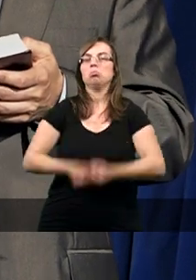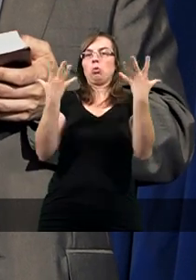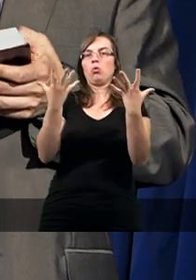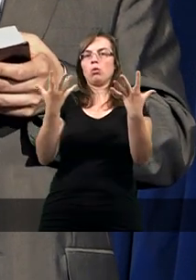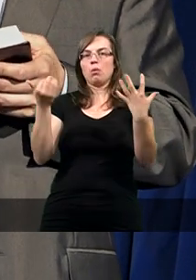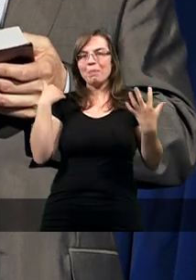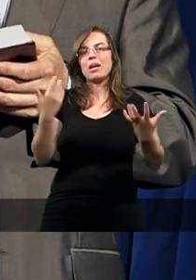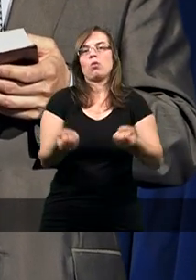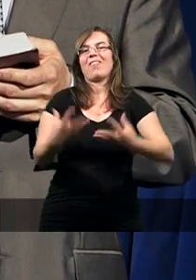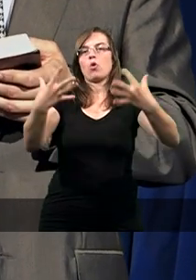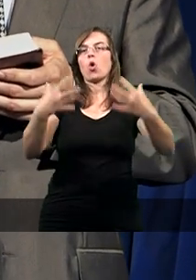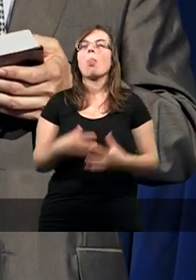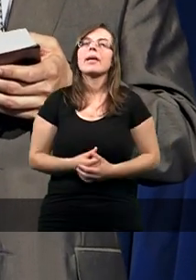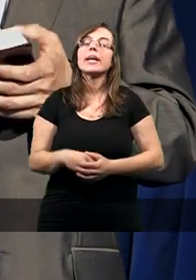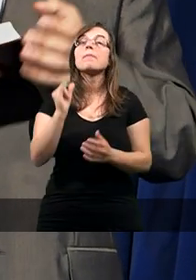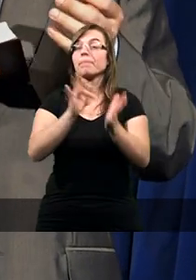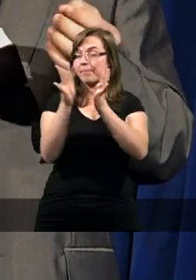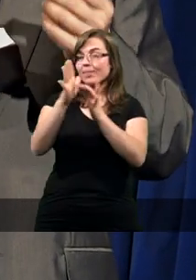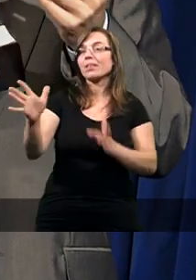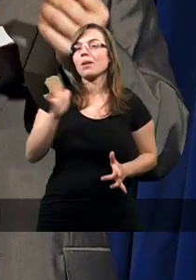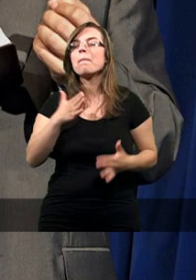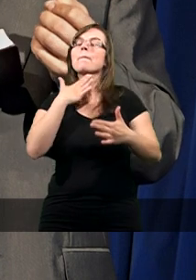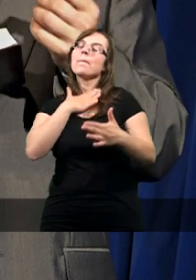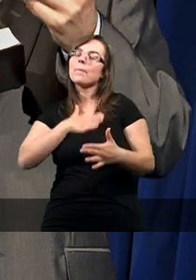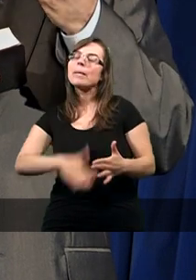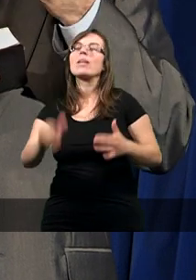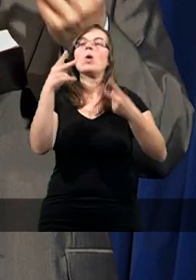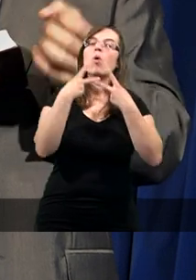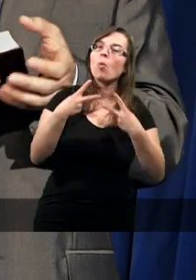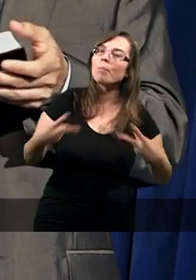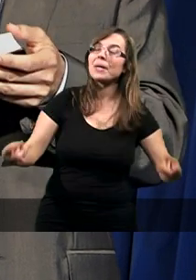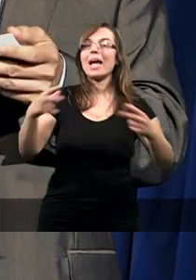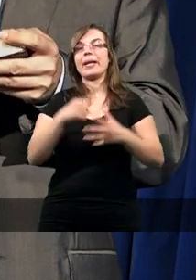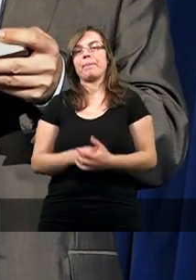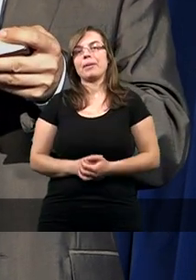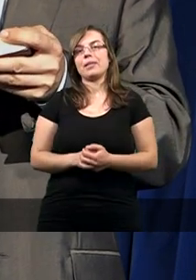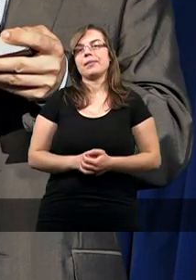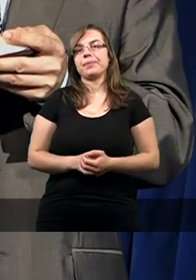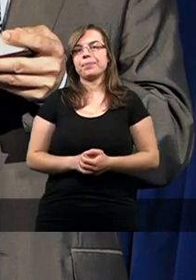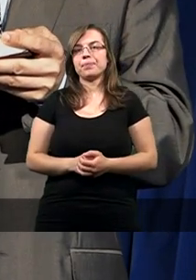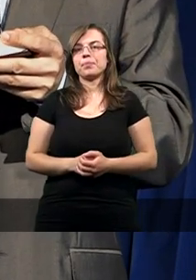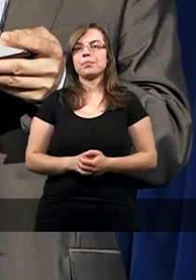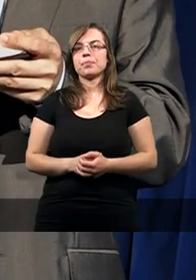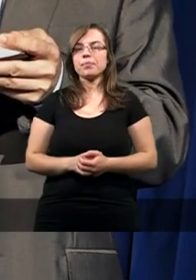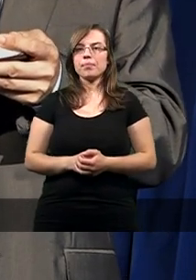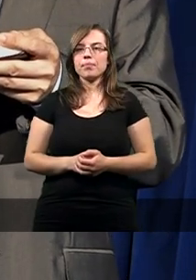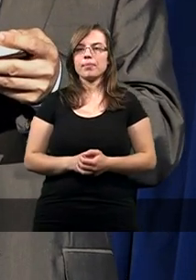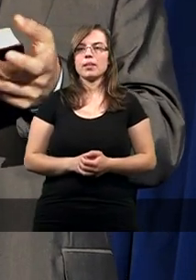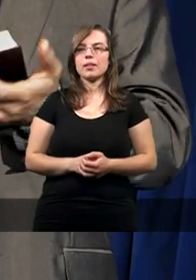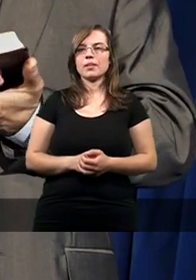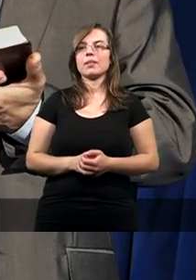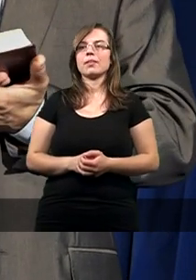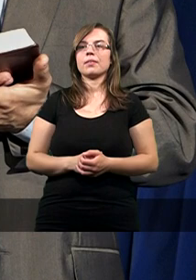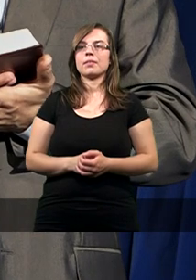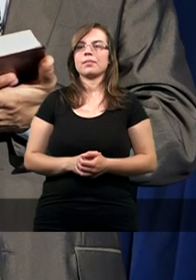no, Jesus was loving and kind. Ale Jezus był miły, był uprzejmy. And he thanked her for her work. But he said,